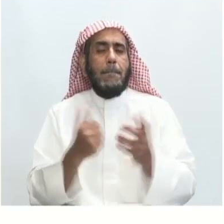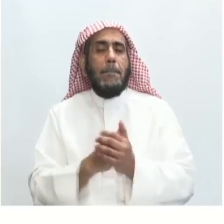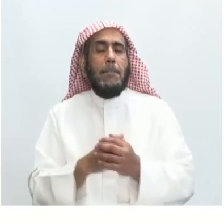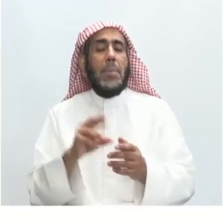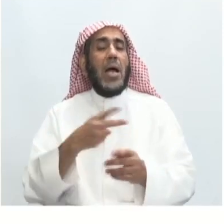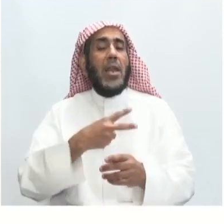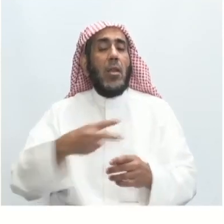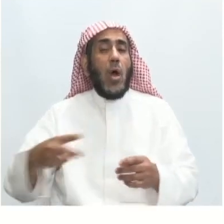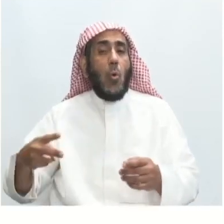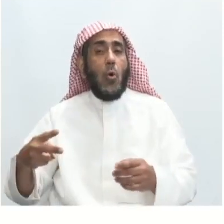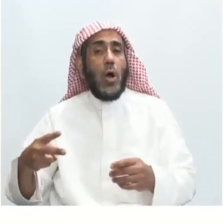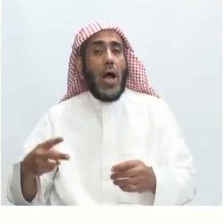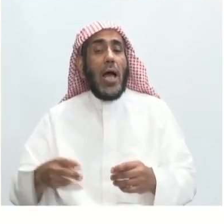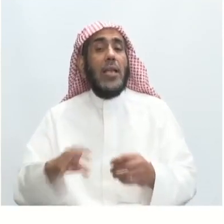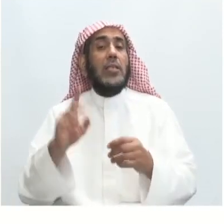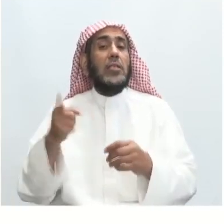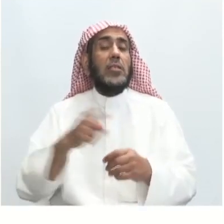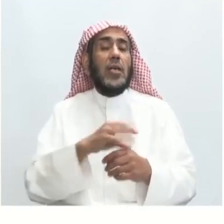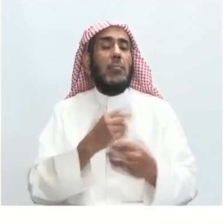ما نوع الانشاء